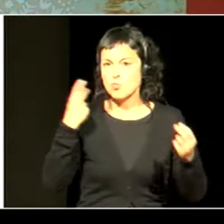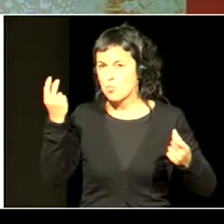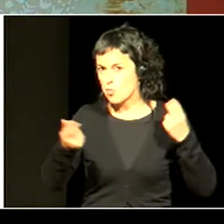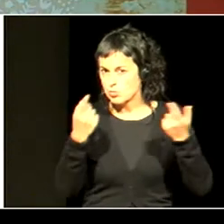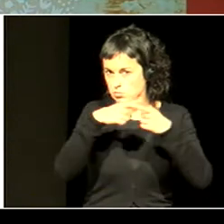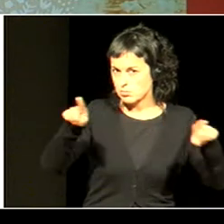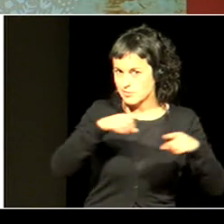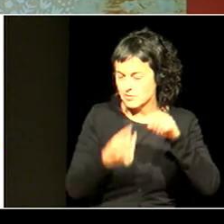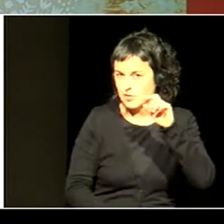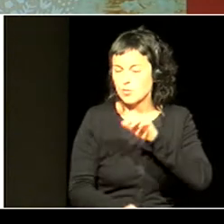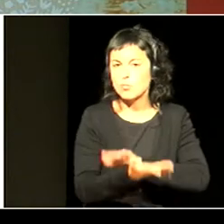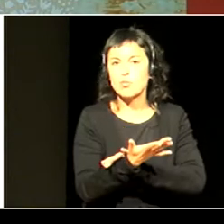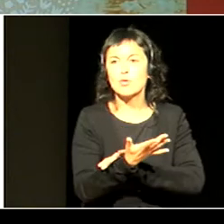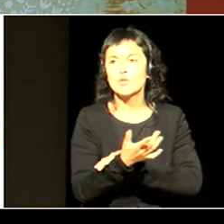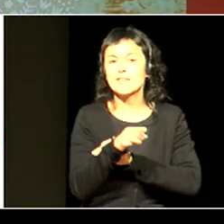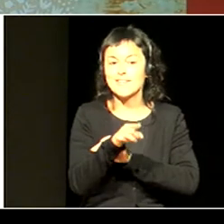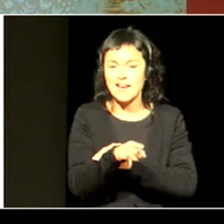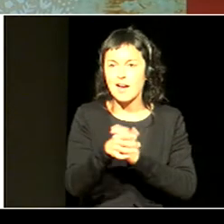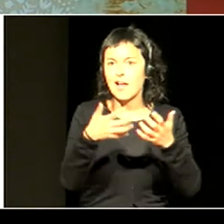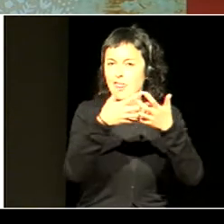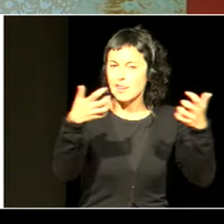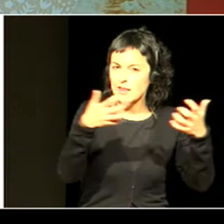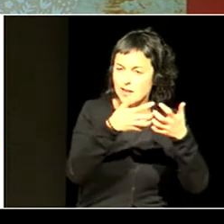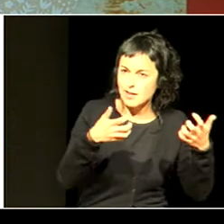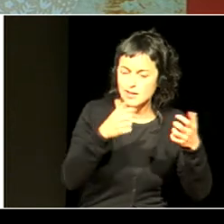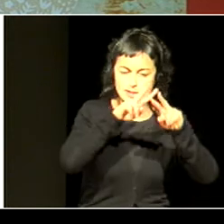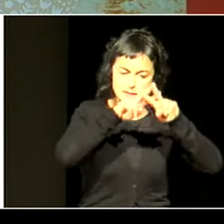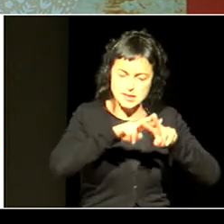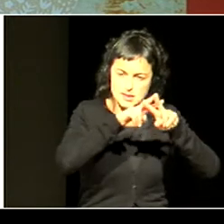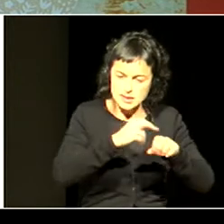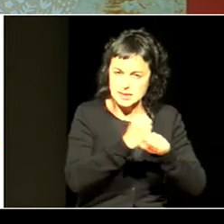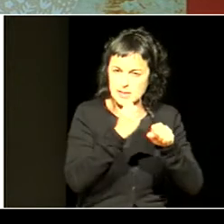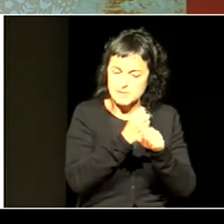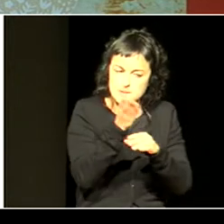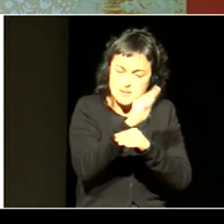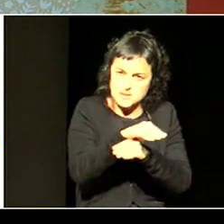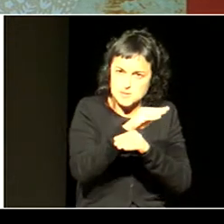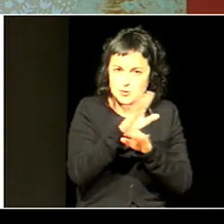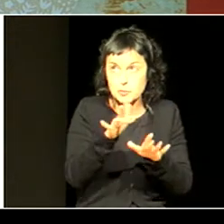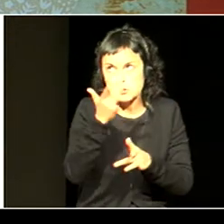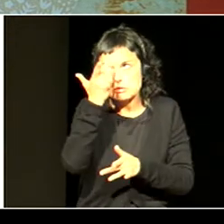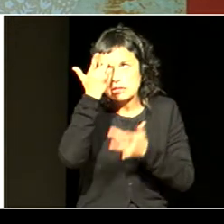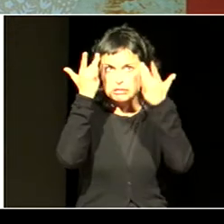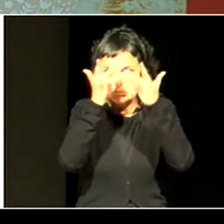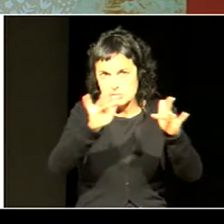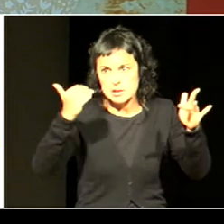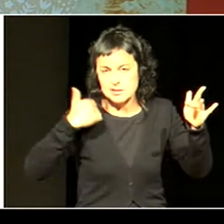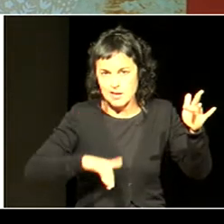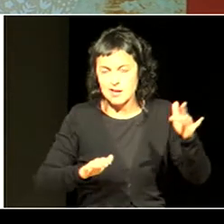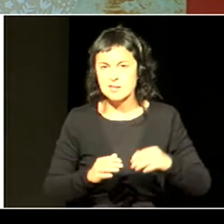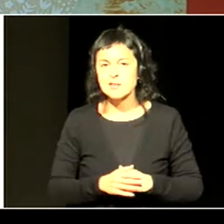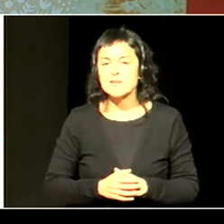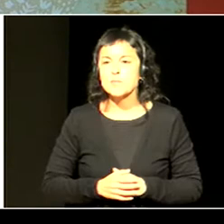ere letren asuntoa eta lantzen da eta zeintzen da, mentalitate hori behintzat ja lortzen ari gara,